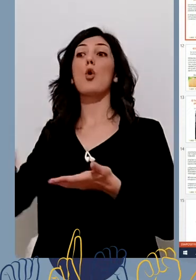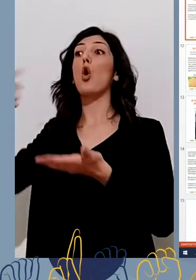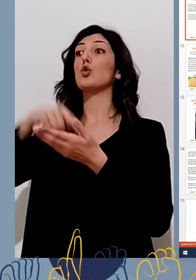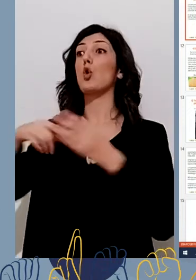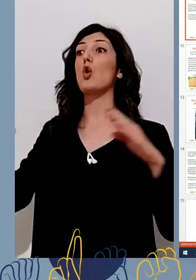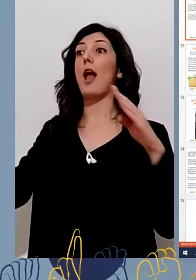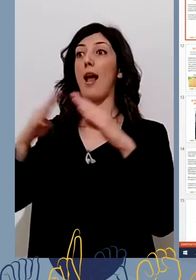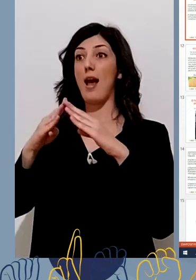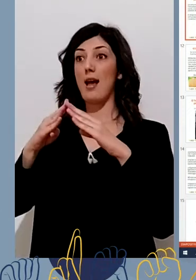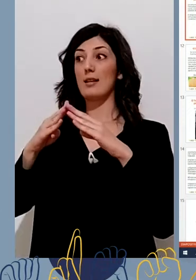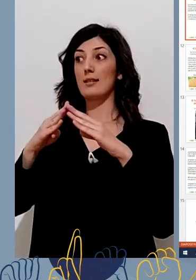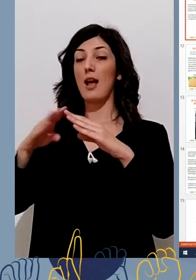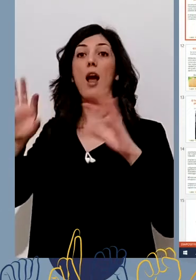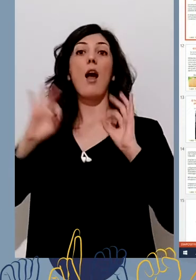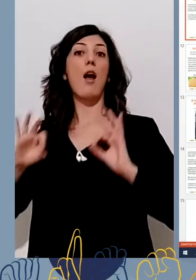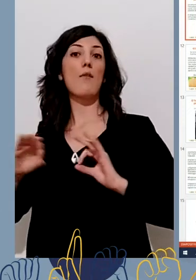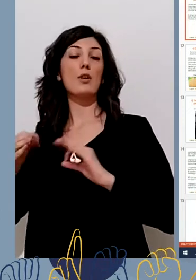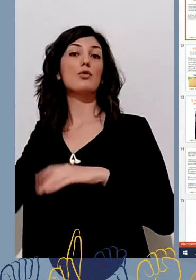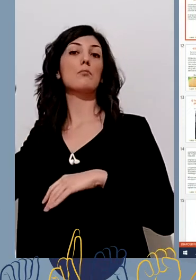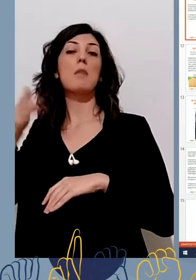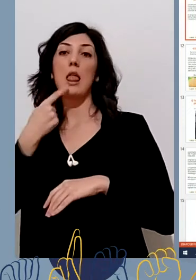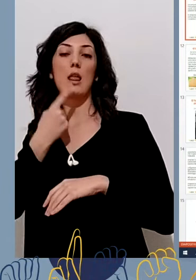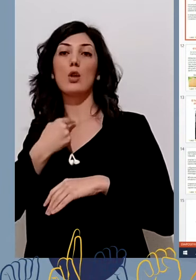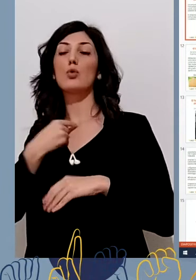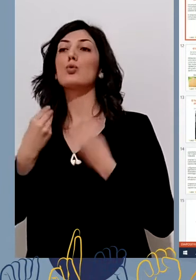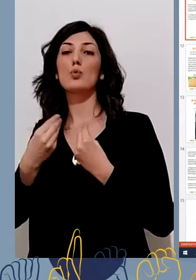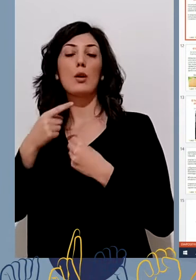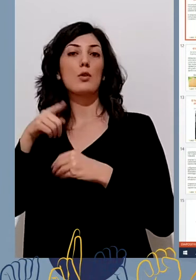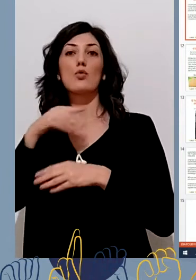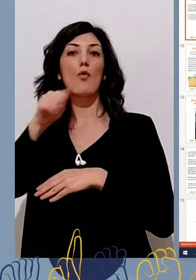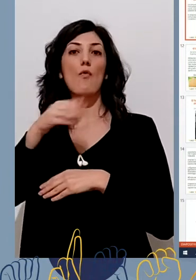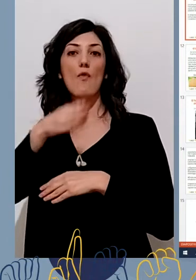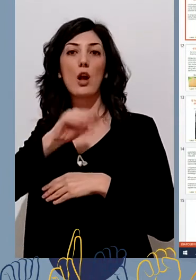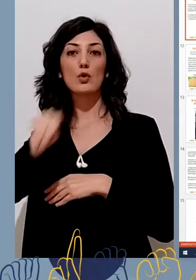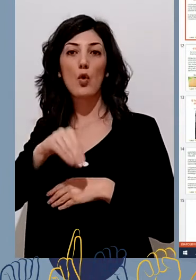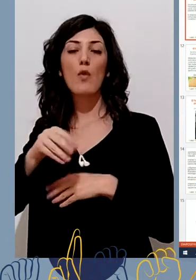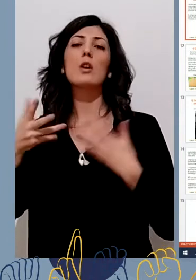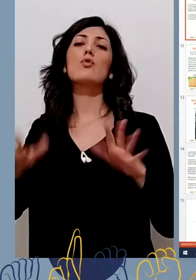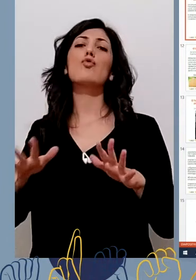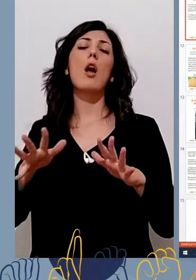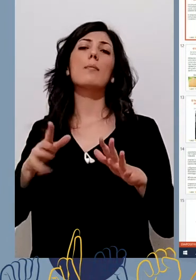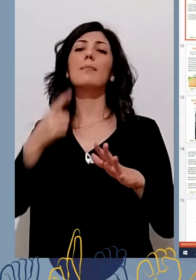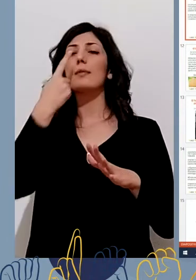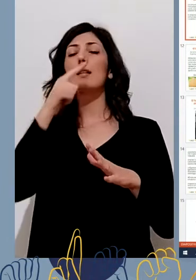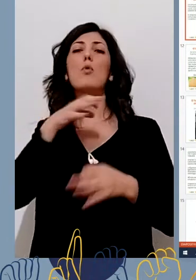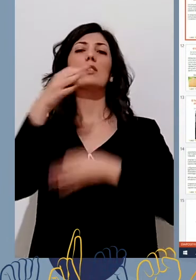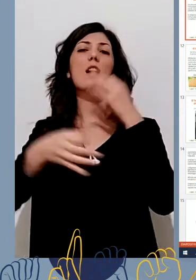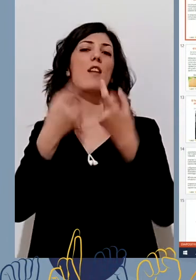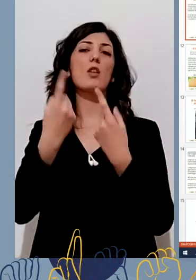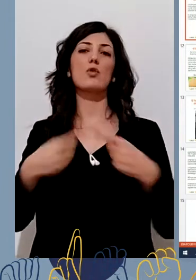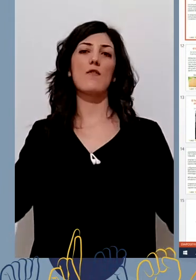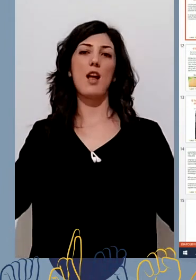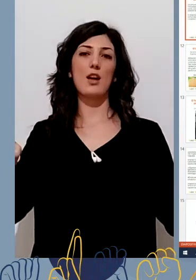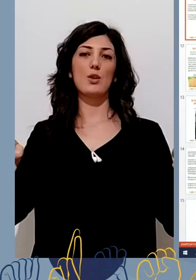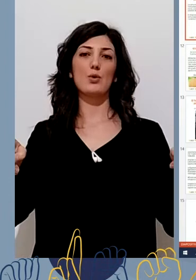andando, conferisce una lettura e un'interpretazione della realtà assolutamente differente. Quindi non è